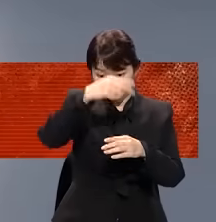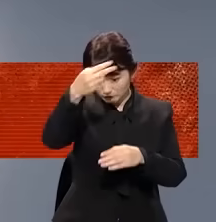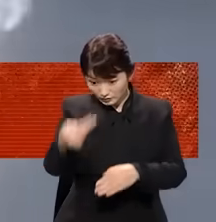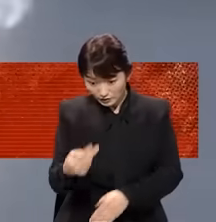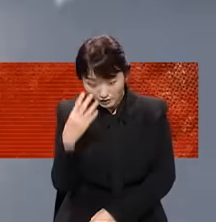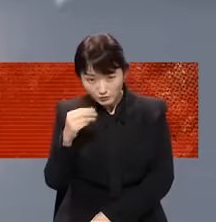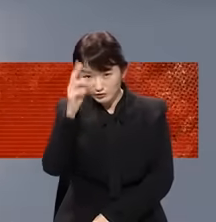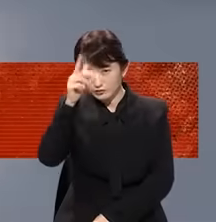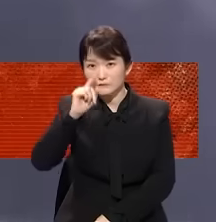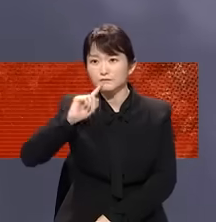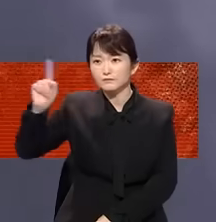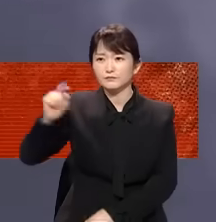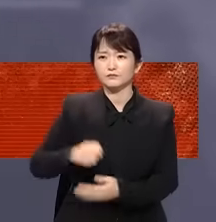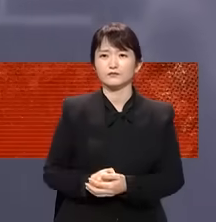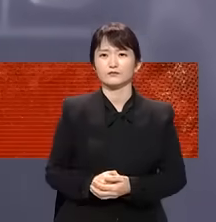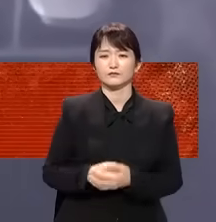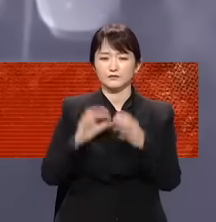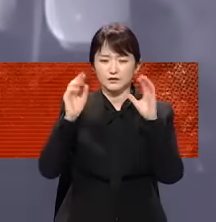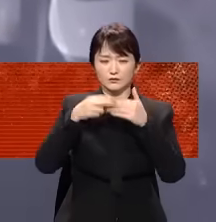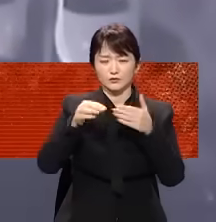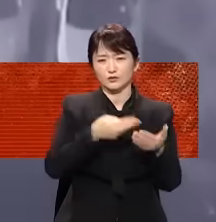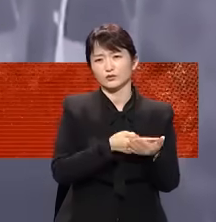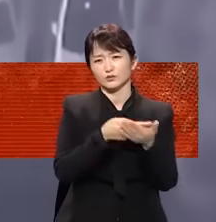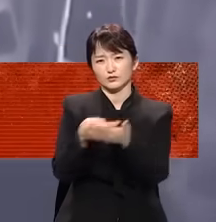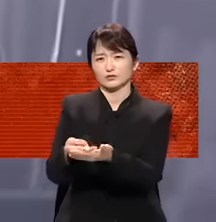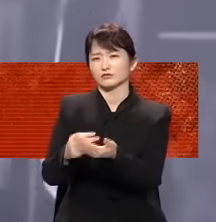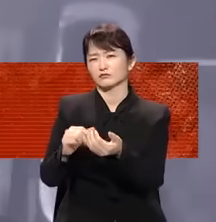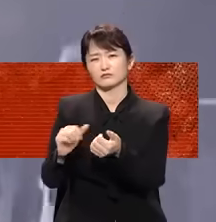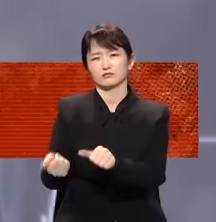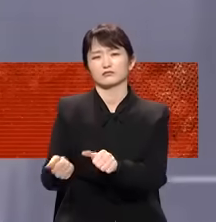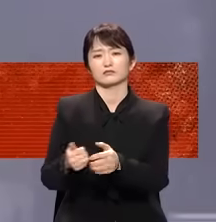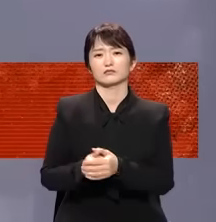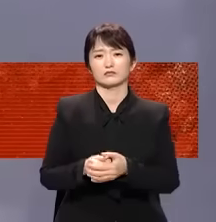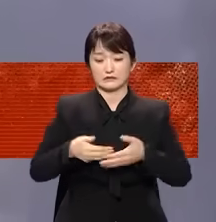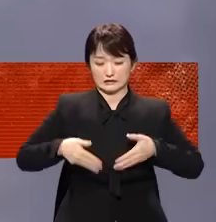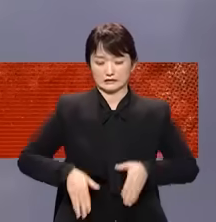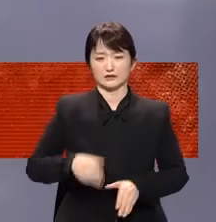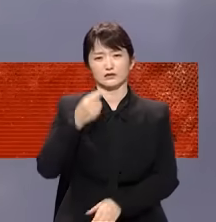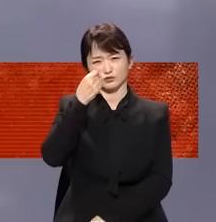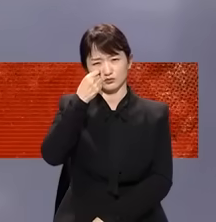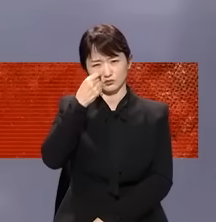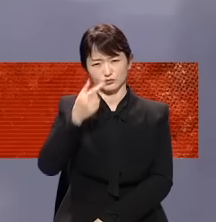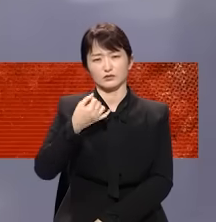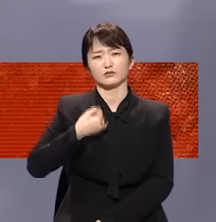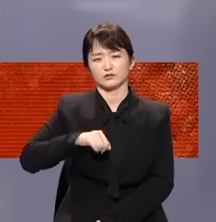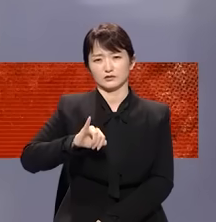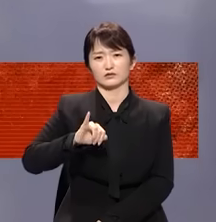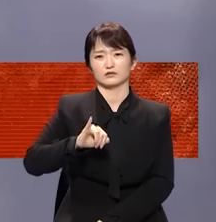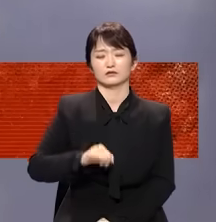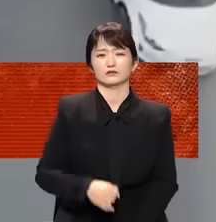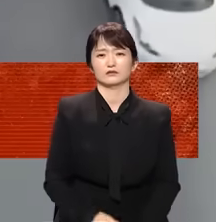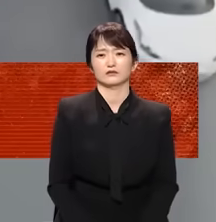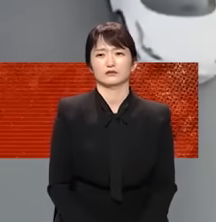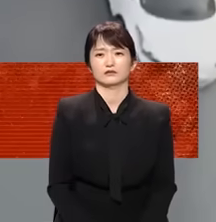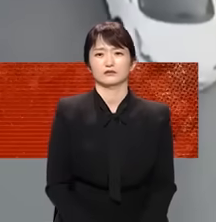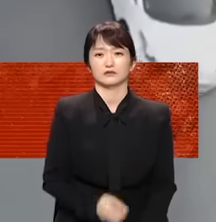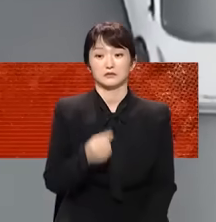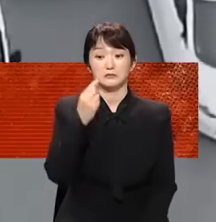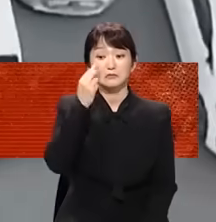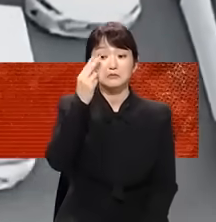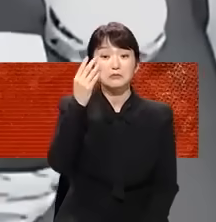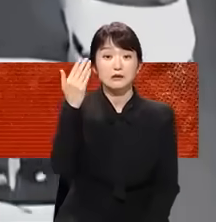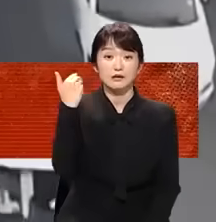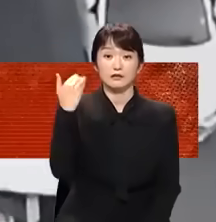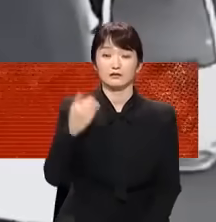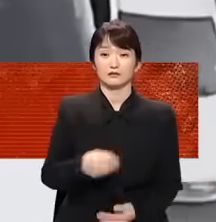했고요 아이는 병원으로 옮겨졌지만 이미 숨진 상태였습니다이 아이는 세고 6개월이었습니다 저희가 몇 달 전에